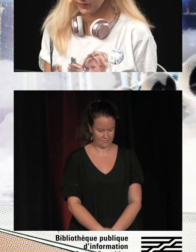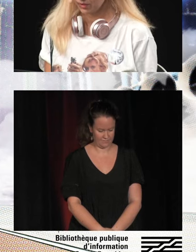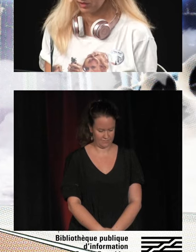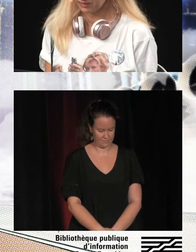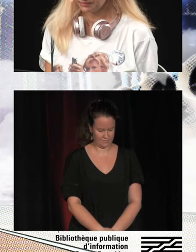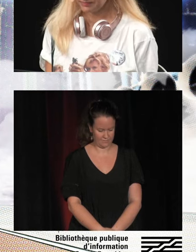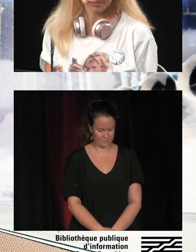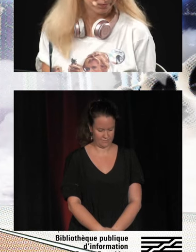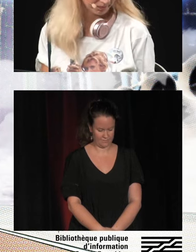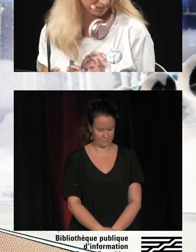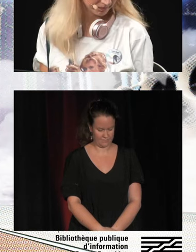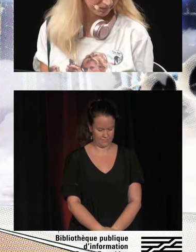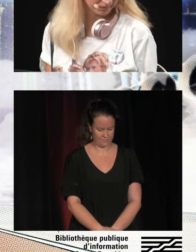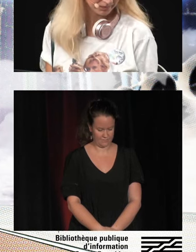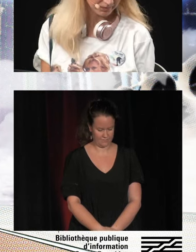On y va.